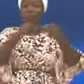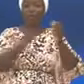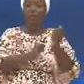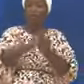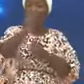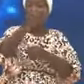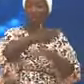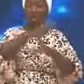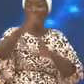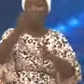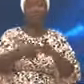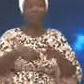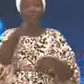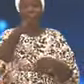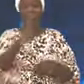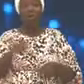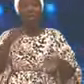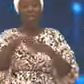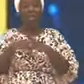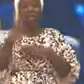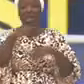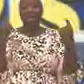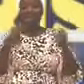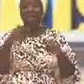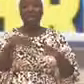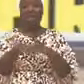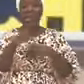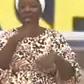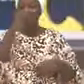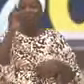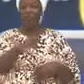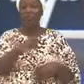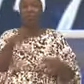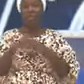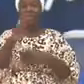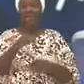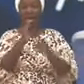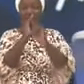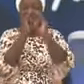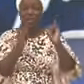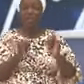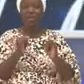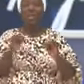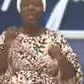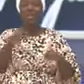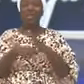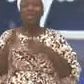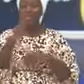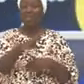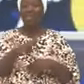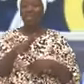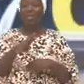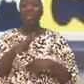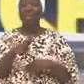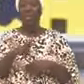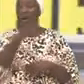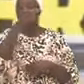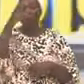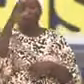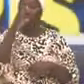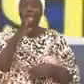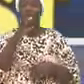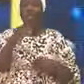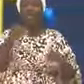de dieu dans leur péché dans le mauvais acteurs dans leur idolâtrie dans l'occultisme ans